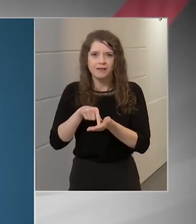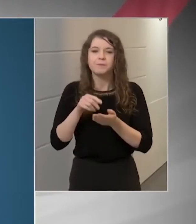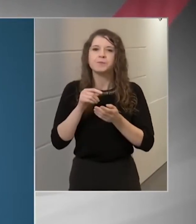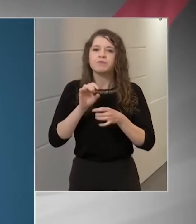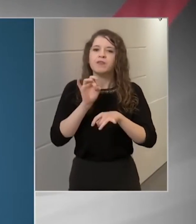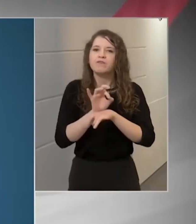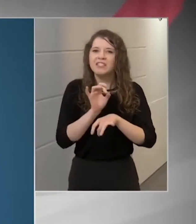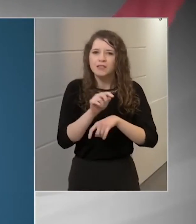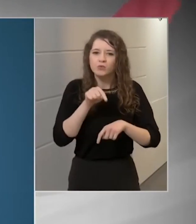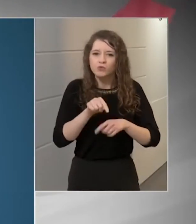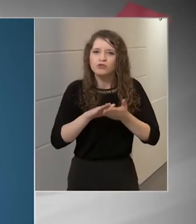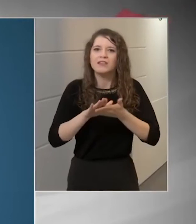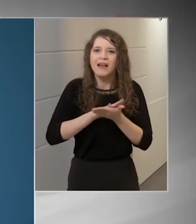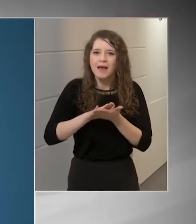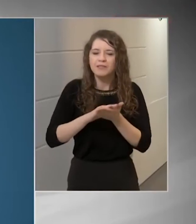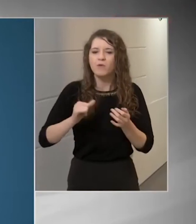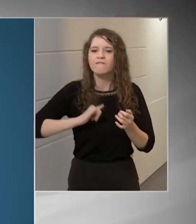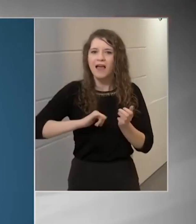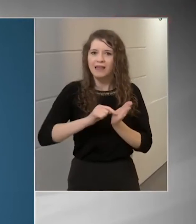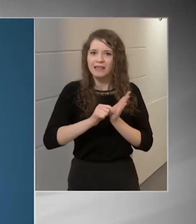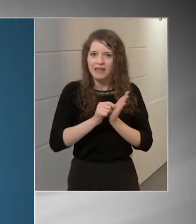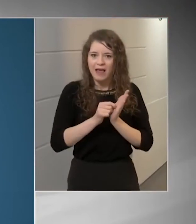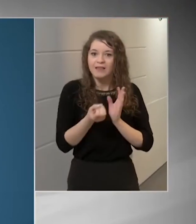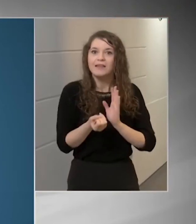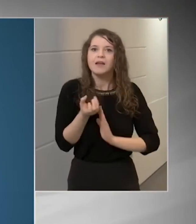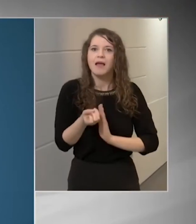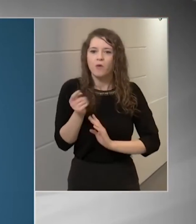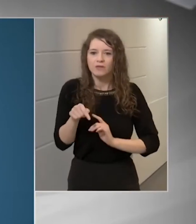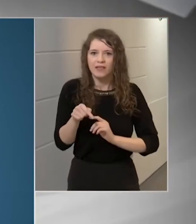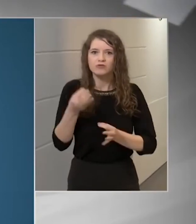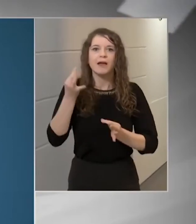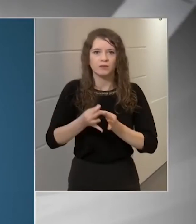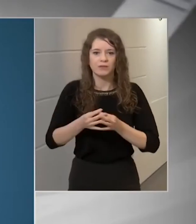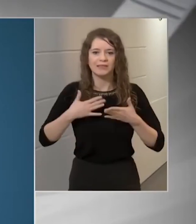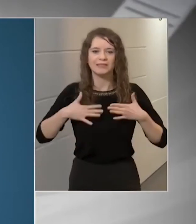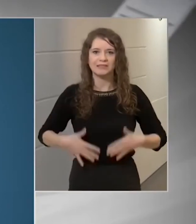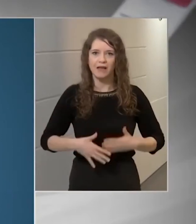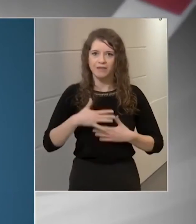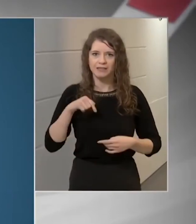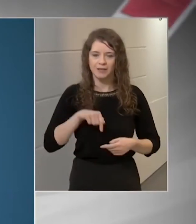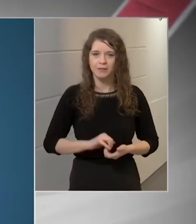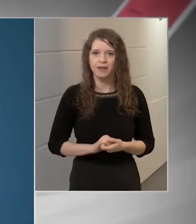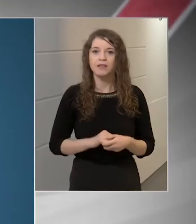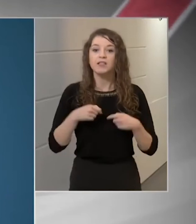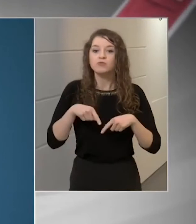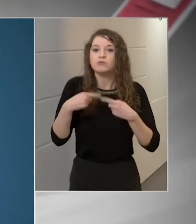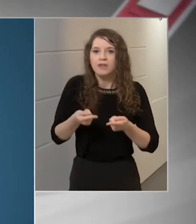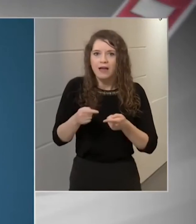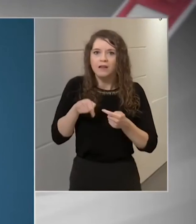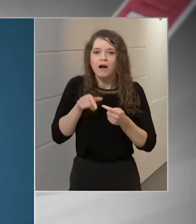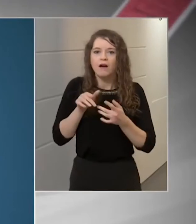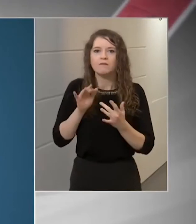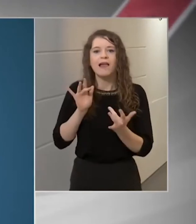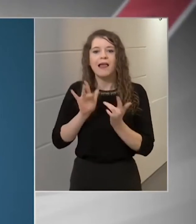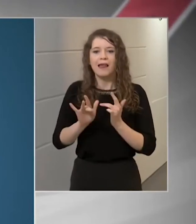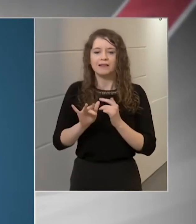fehérjének a termelődése megtörténjék a szervezetben, ami ellen képződik majd